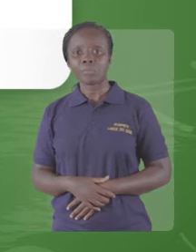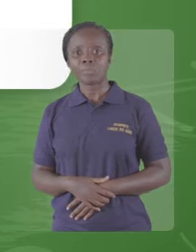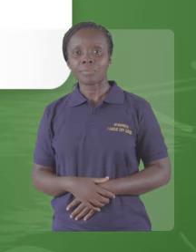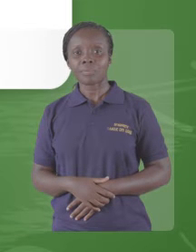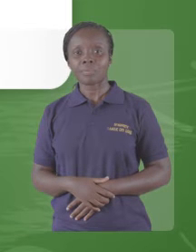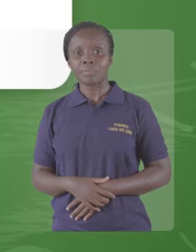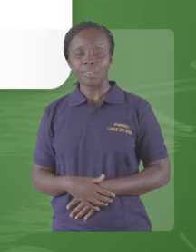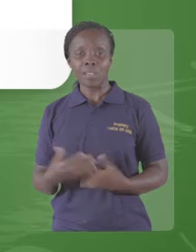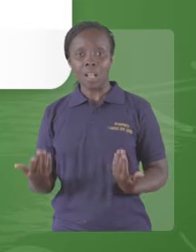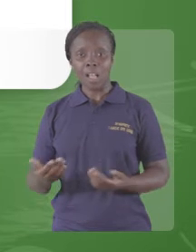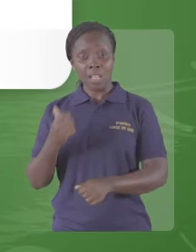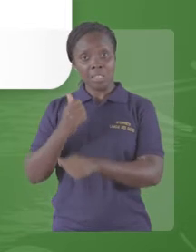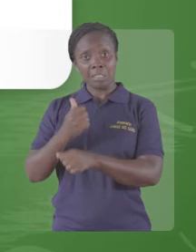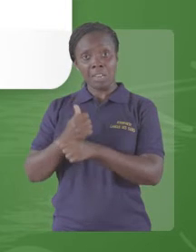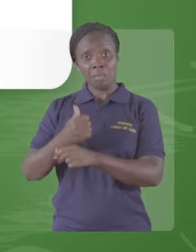On a comme métier